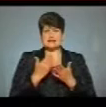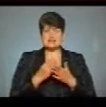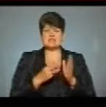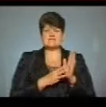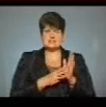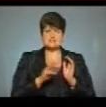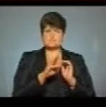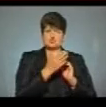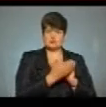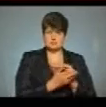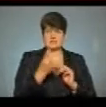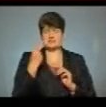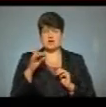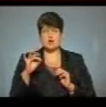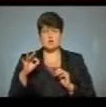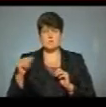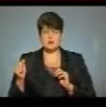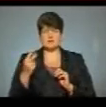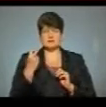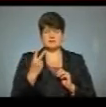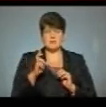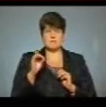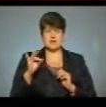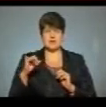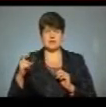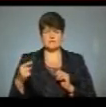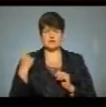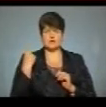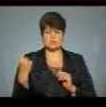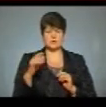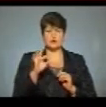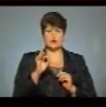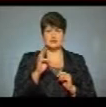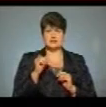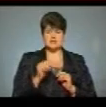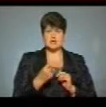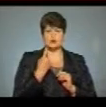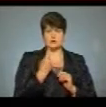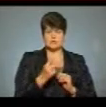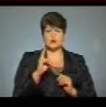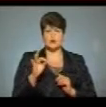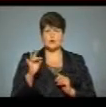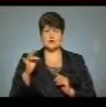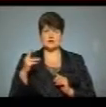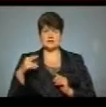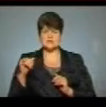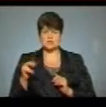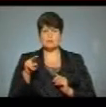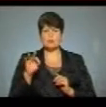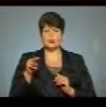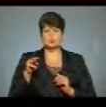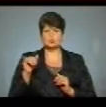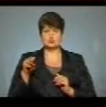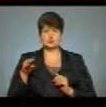у Шумську, 2 у Рохманові, 2 у Брикові та по одному в Онишківцях і Кордишеві, Новоставі, Потуторові,